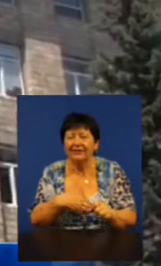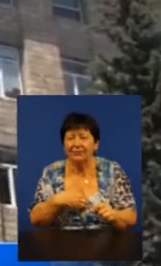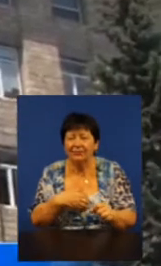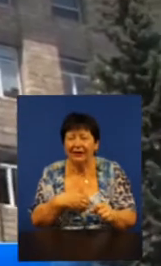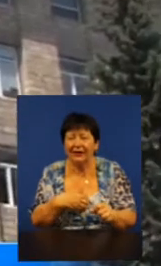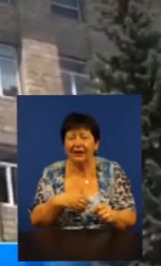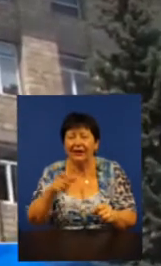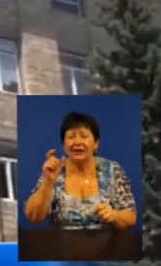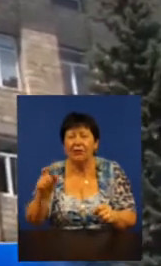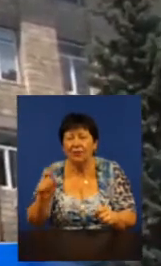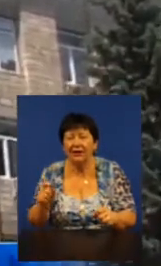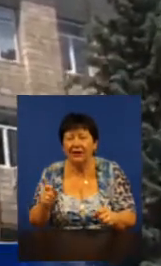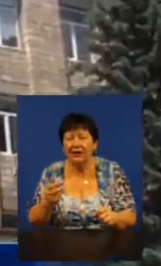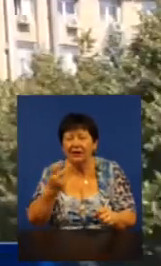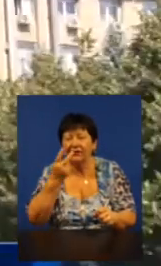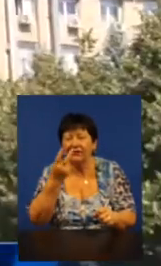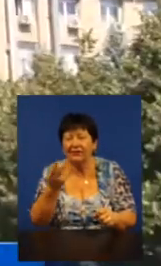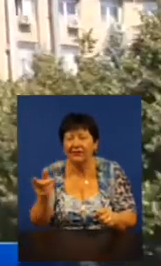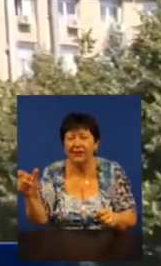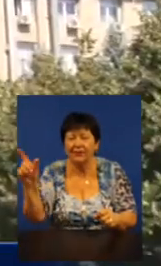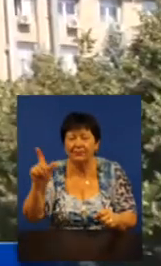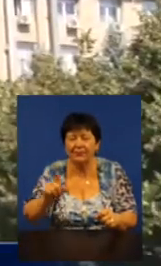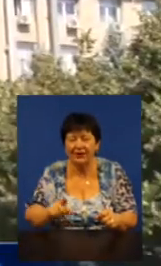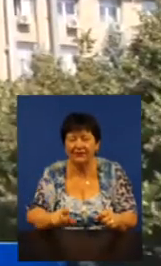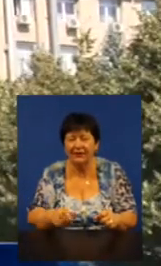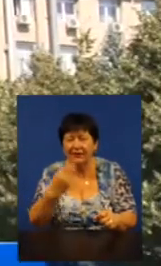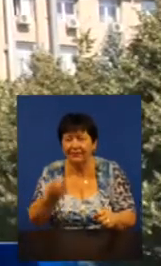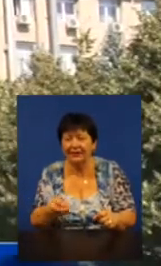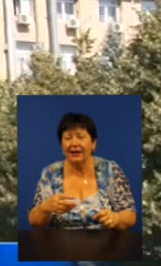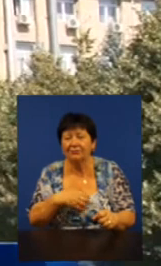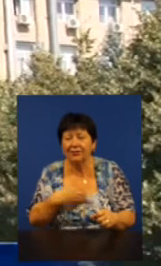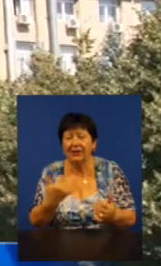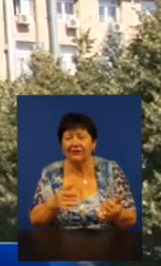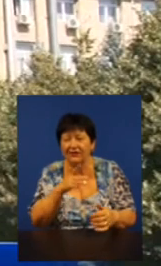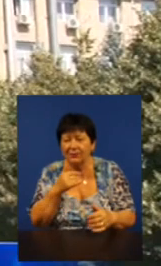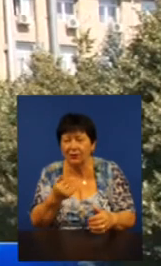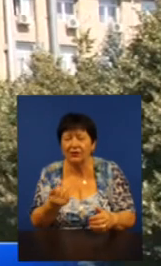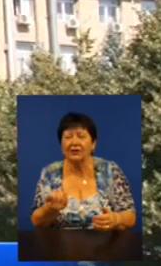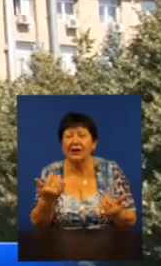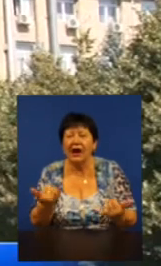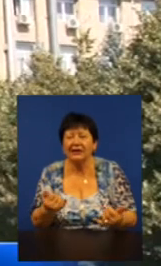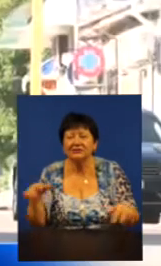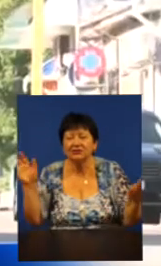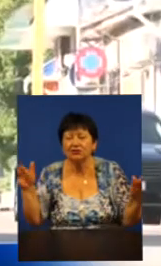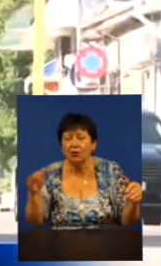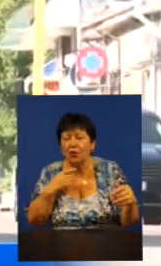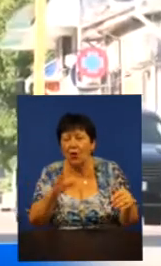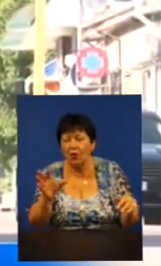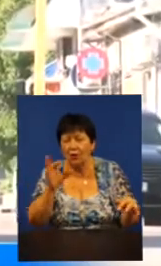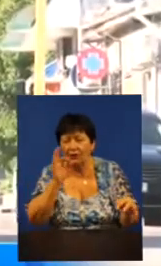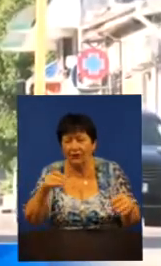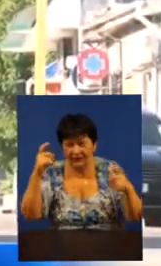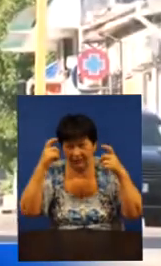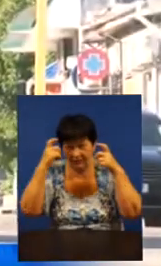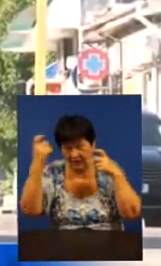îndeamnă oamenii să nu se prezinte la primărie în această perioadă. E de menționat faptul că astăzi la Soroca au fost anunțate două